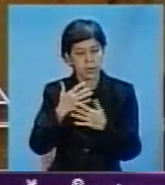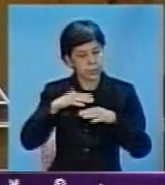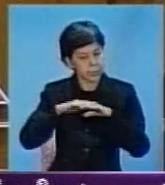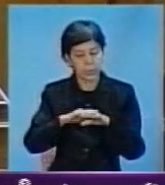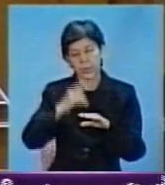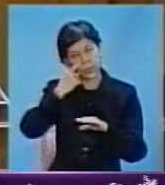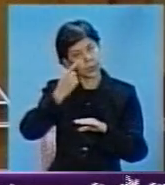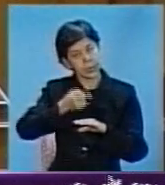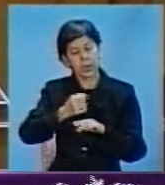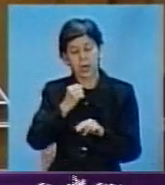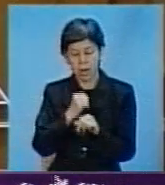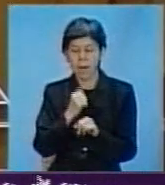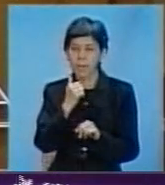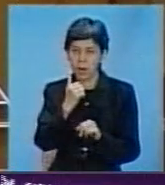รองดอง